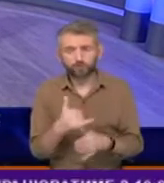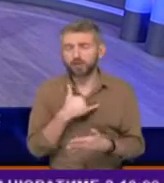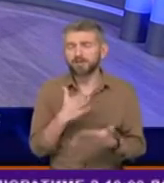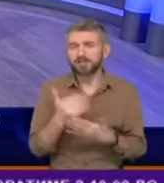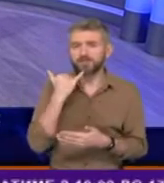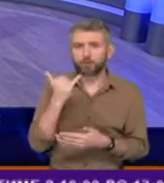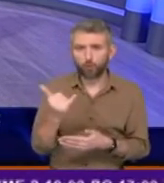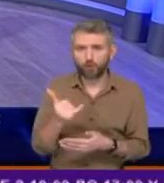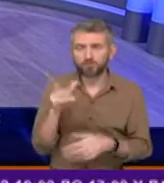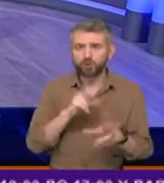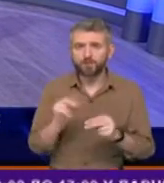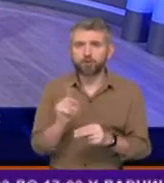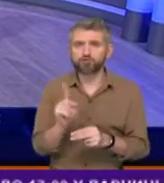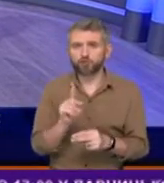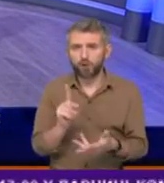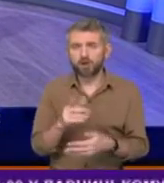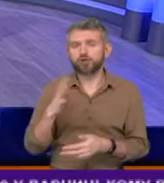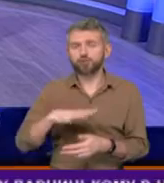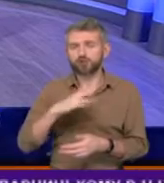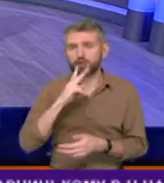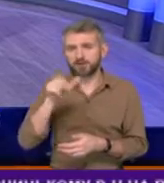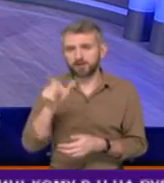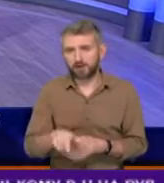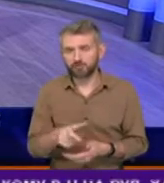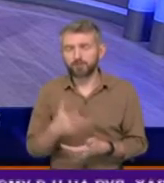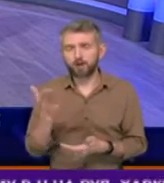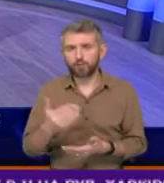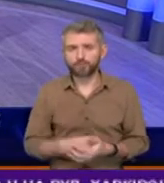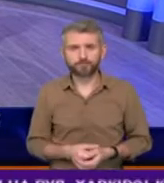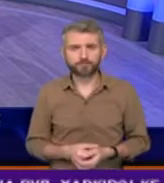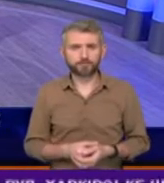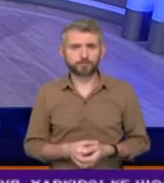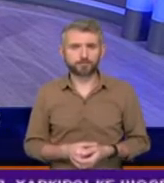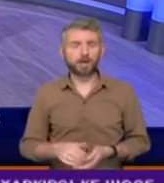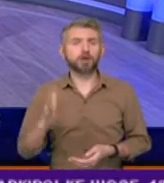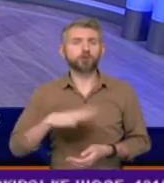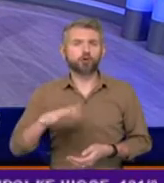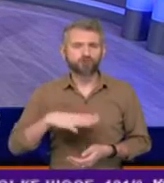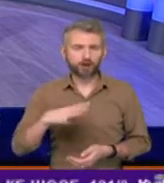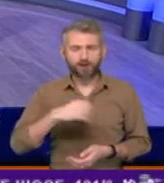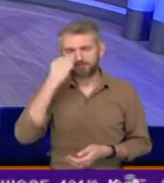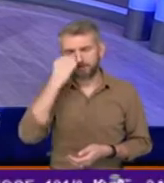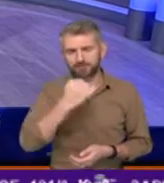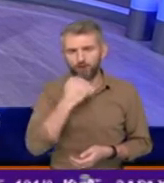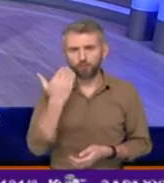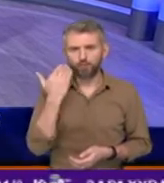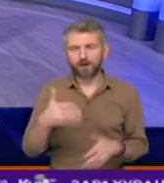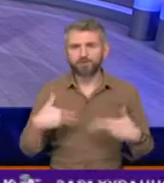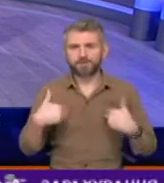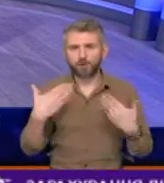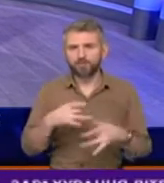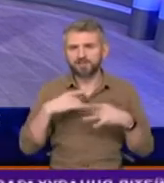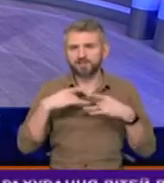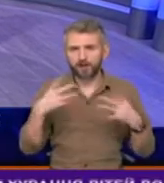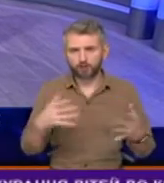дзвінок на цей момент, я сподіваюся, що дочекався глядач. Алло. Та дочекався. Дякую. Дякую вам, вітаю вас із